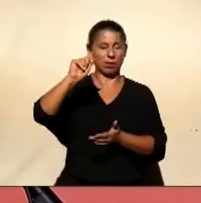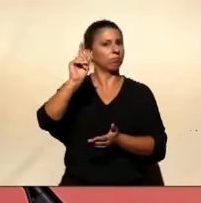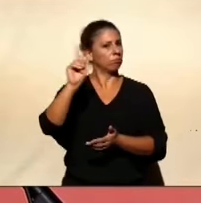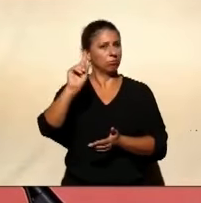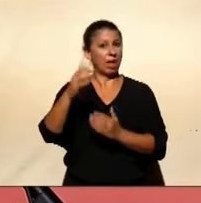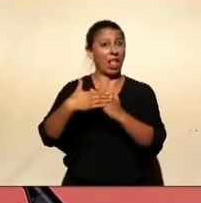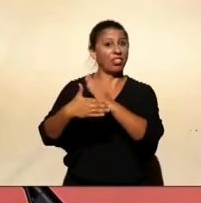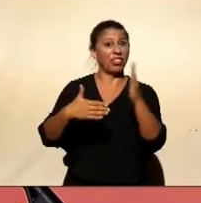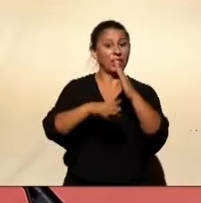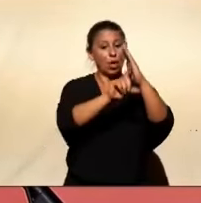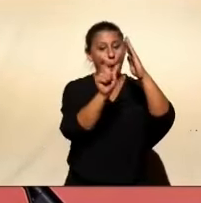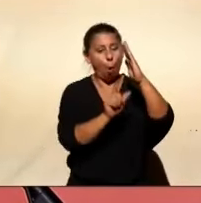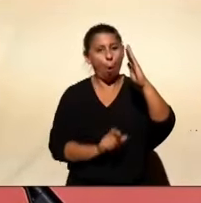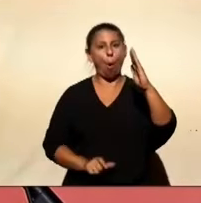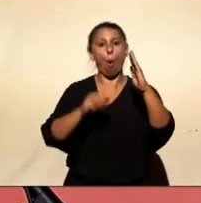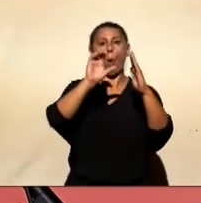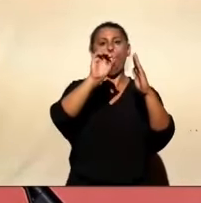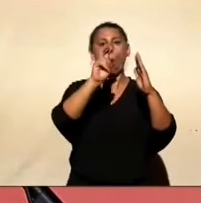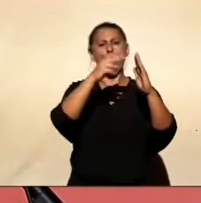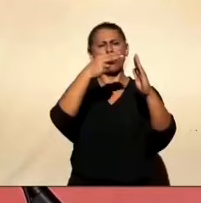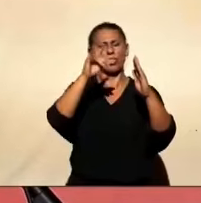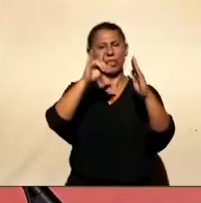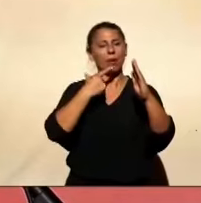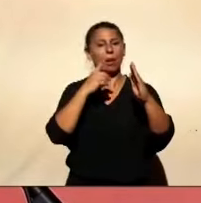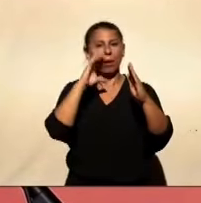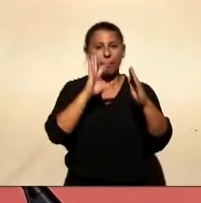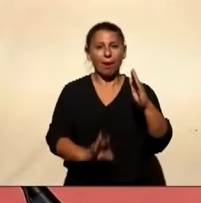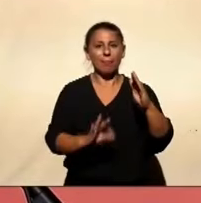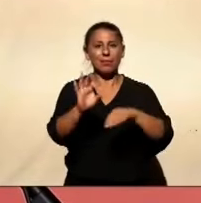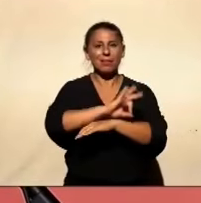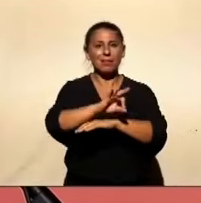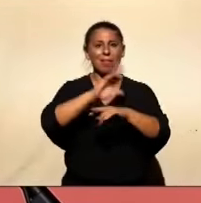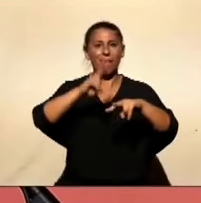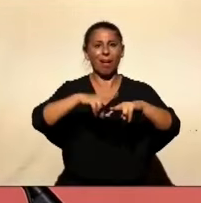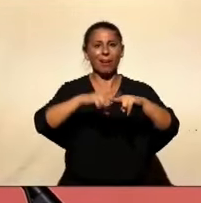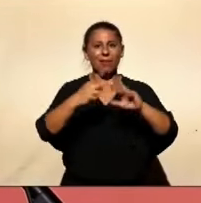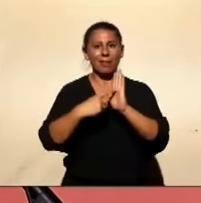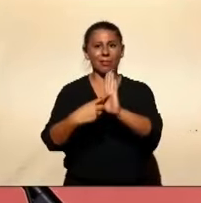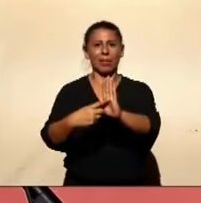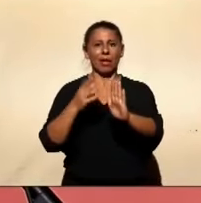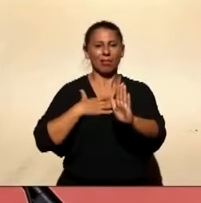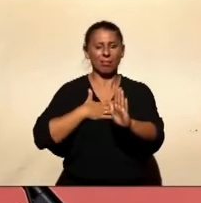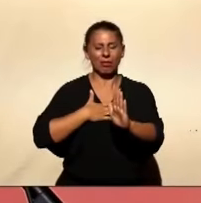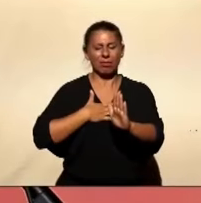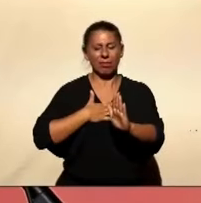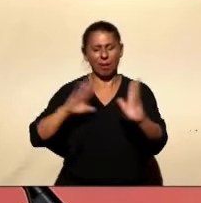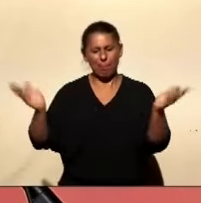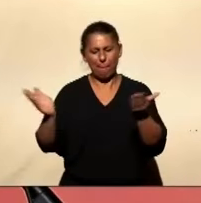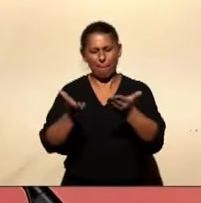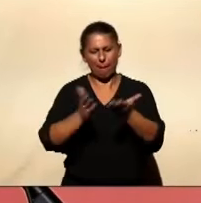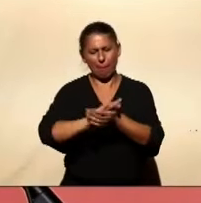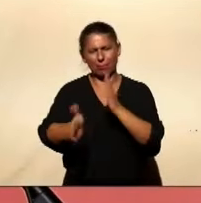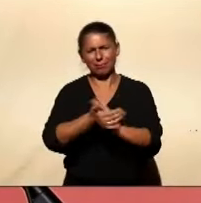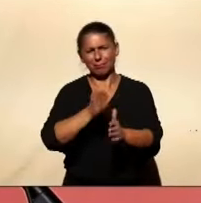Όχθη. Γεγονός που αποκαλύπτει τα πραγματικά σχέδια των Ισραηλινών να ξεμπερδεύουν με τον Παλαιστινιακό